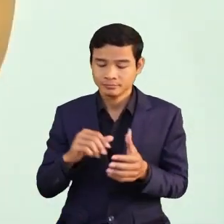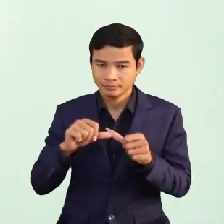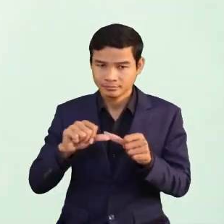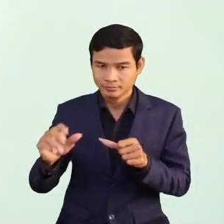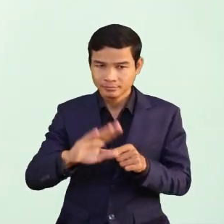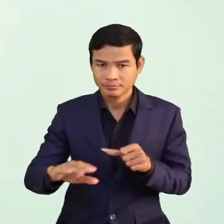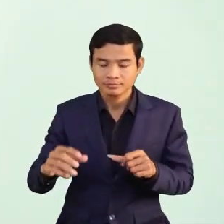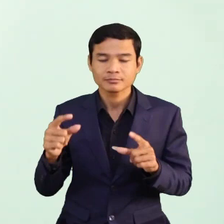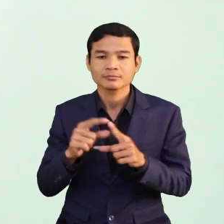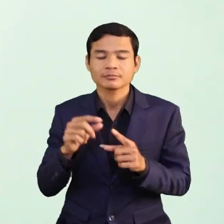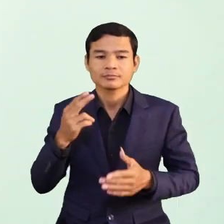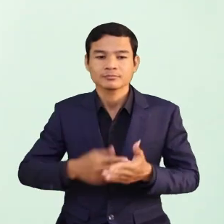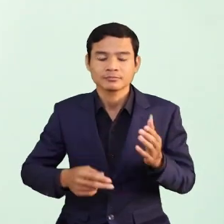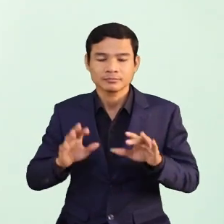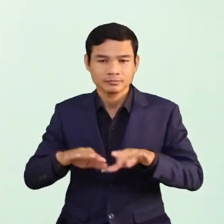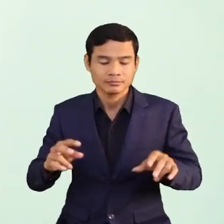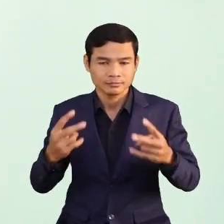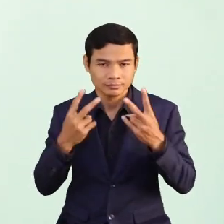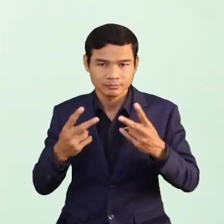ដែរ